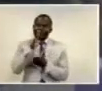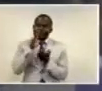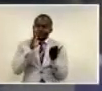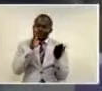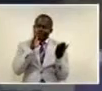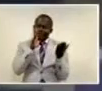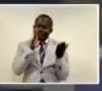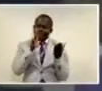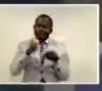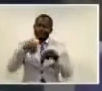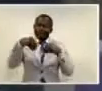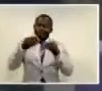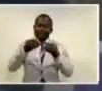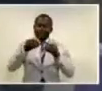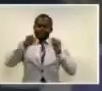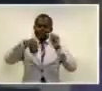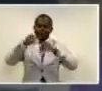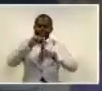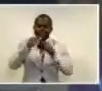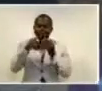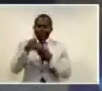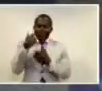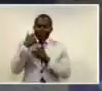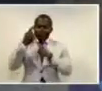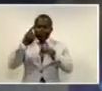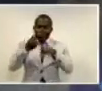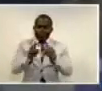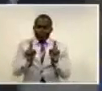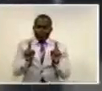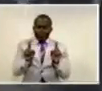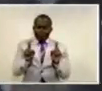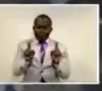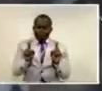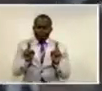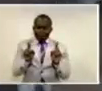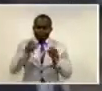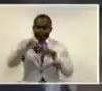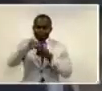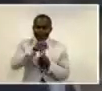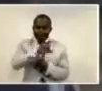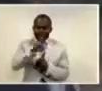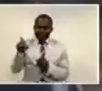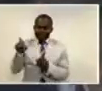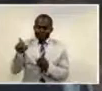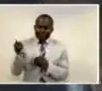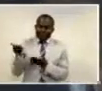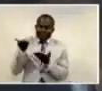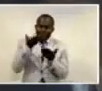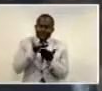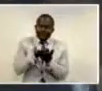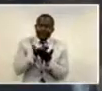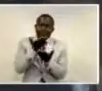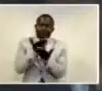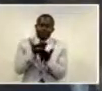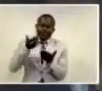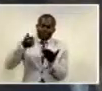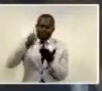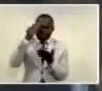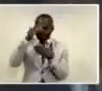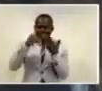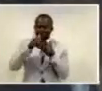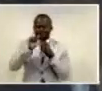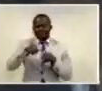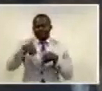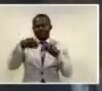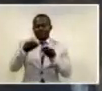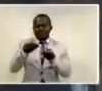muri gutanga contribution yabo ariko muri iki cyumweru nibwo bazanye ubusabe bwabo kugira ngo tubahe